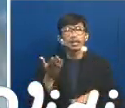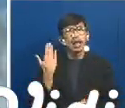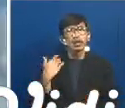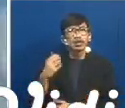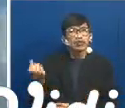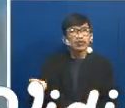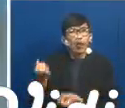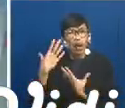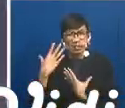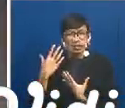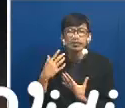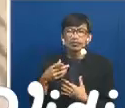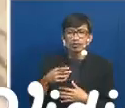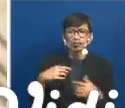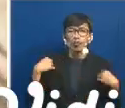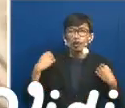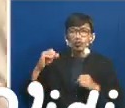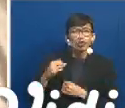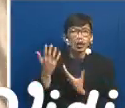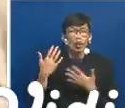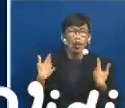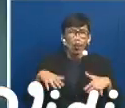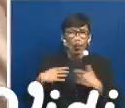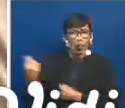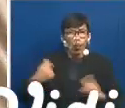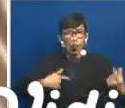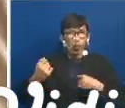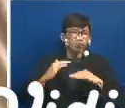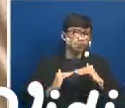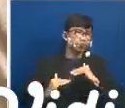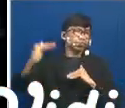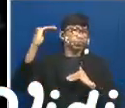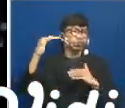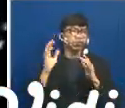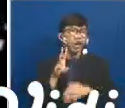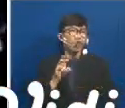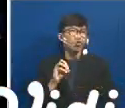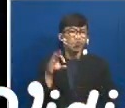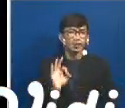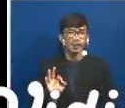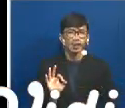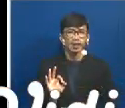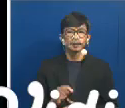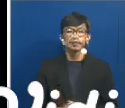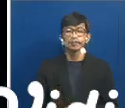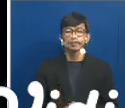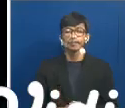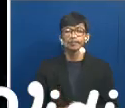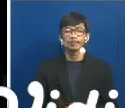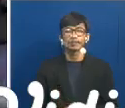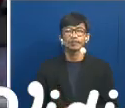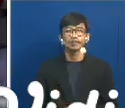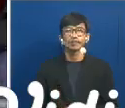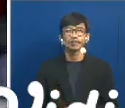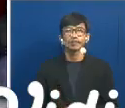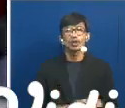pedagang di sini, untuk baju muslim ini mengalami kenaikan hingga 30%. Dan selain untuk berbelanja kebutuhan baju muslim,